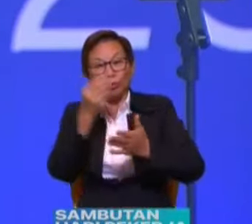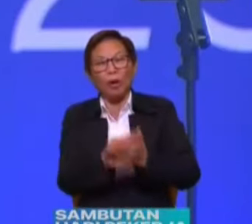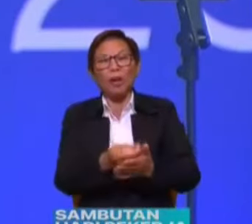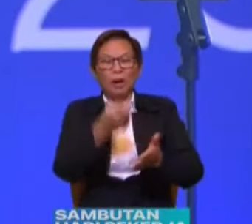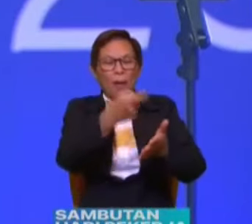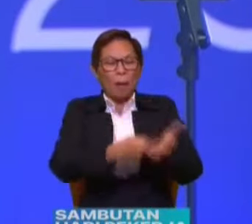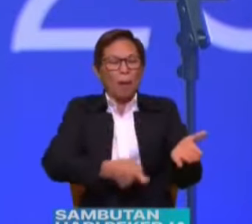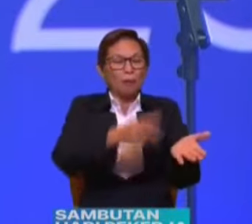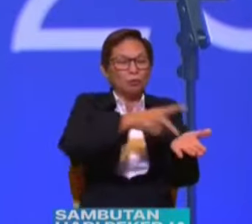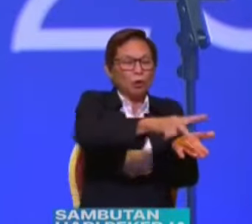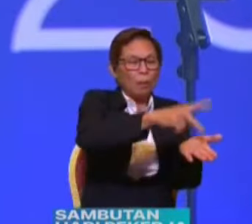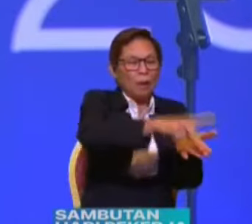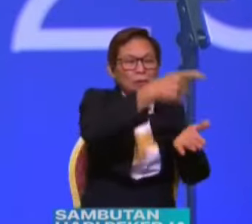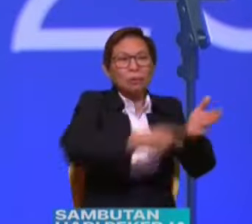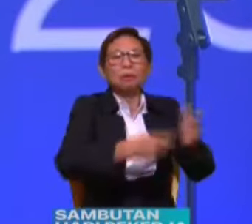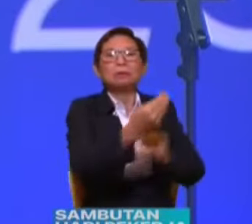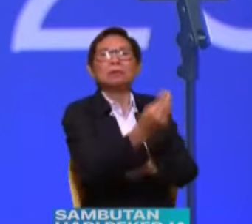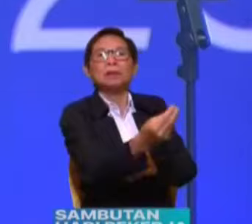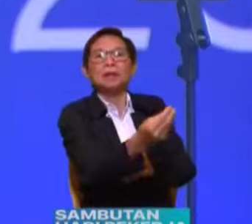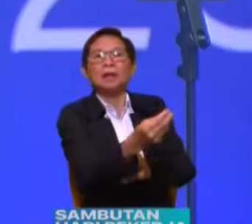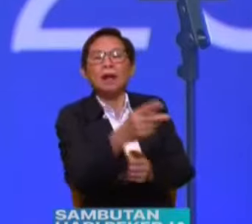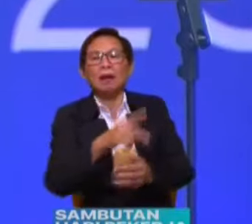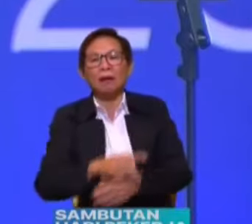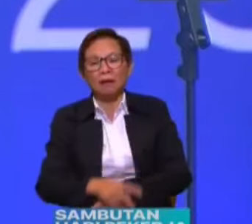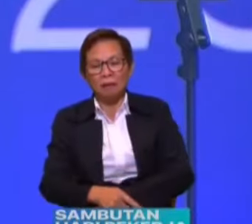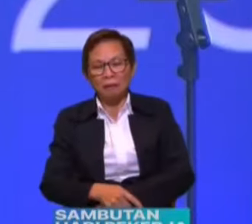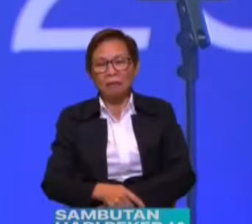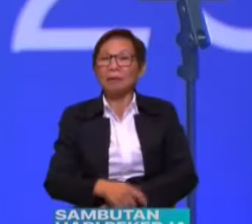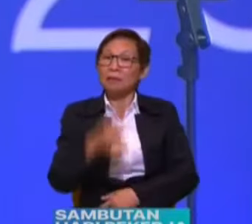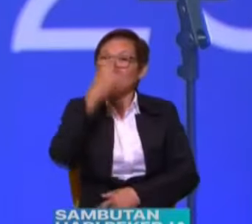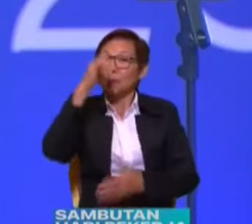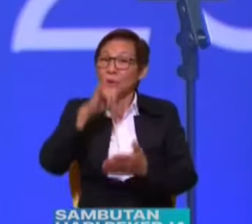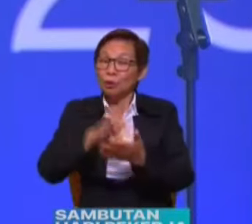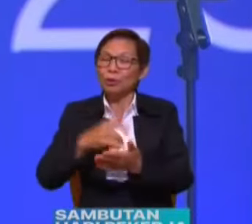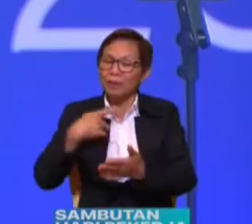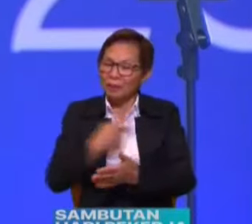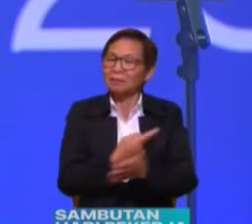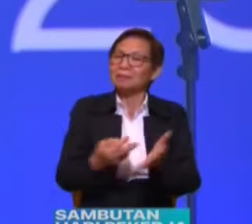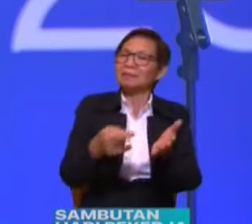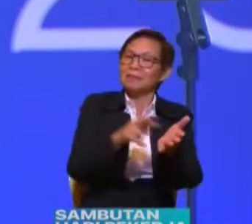cukai kita strict. Jadi oleh demikian kita